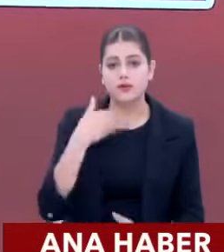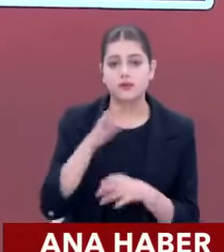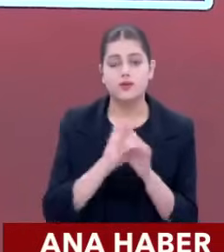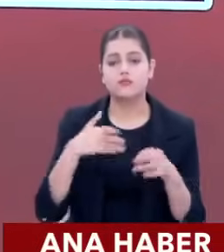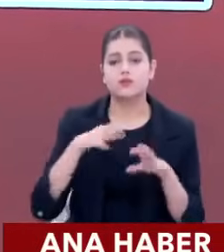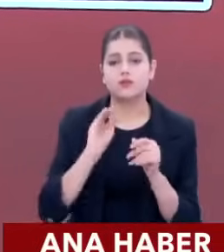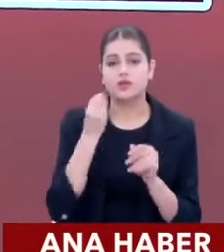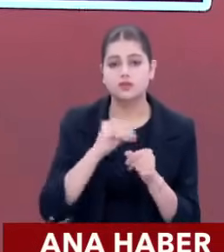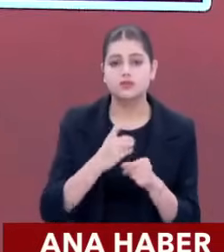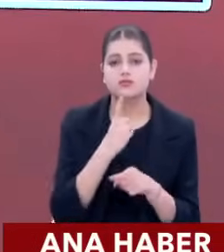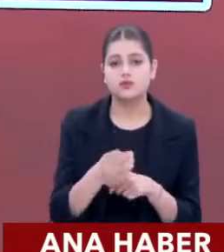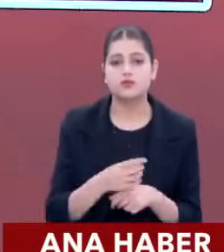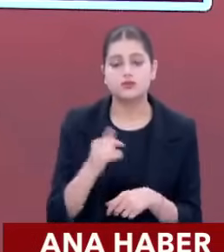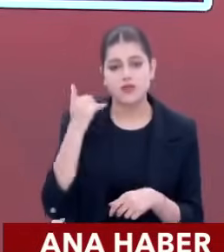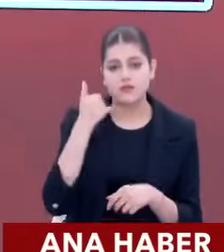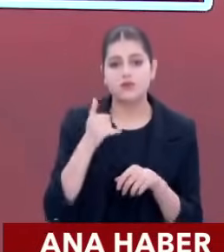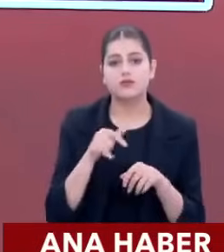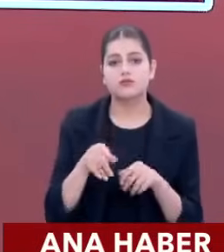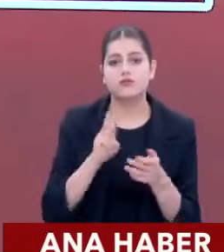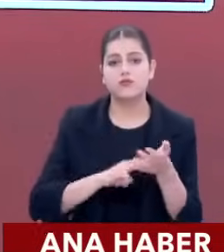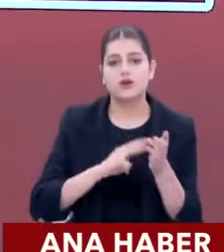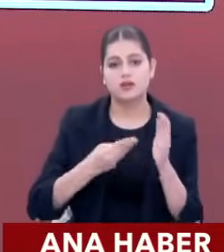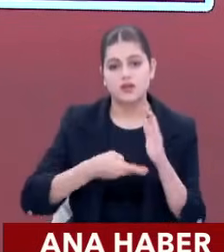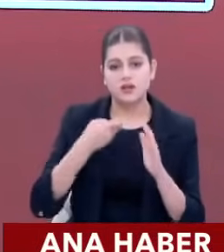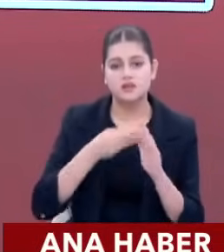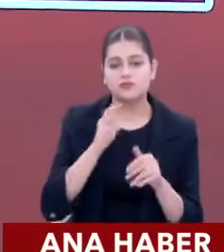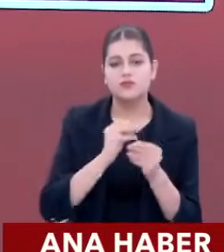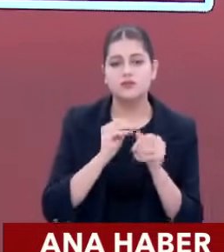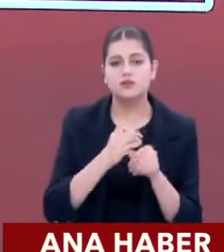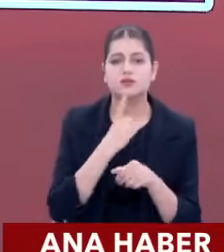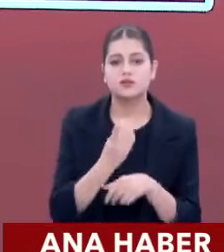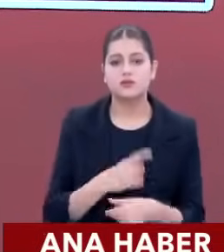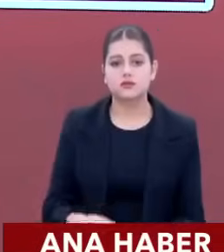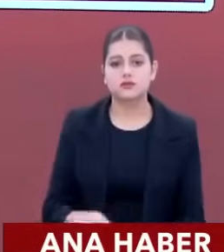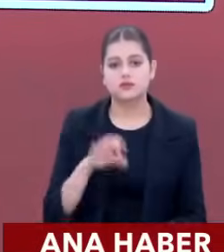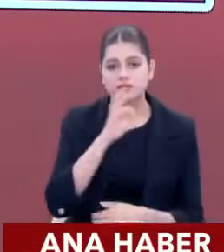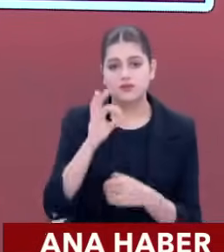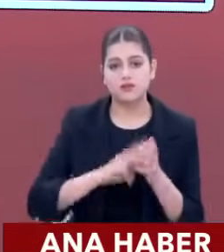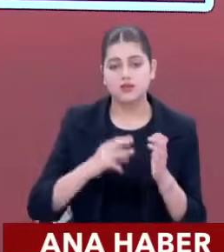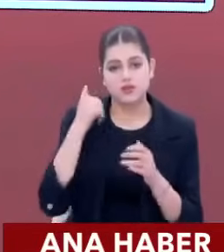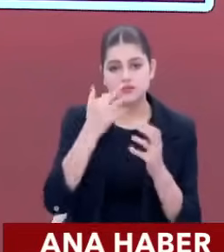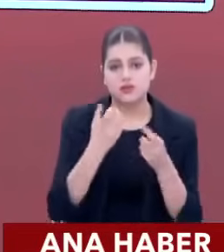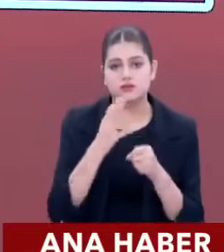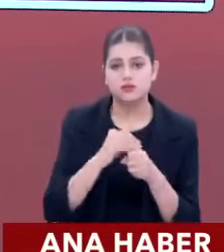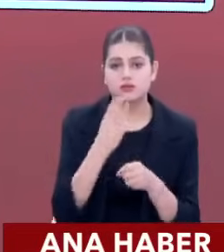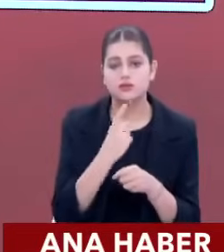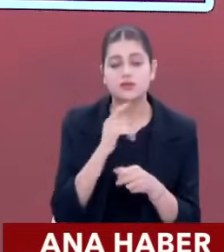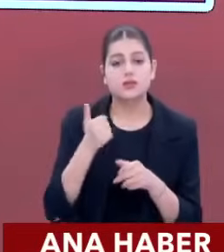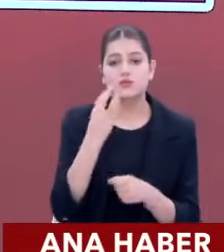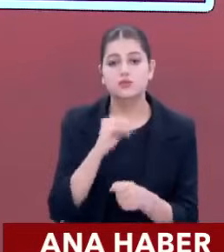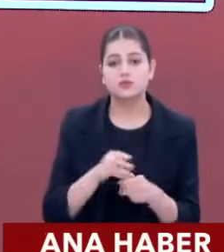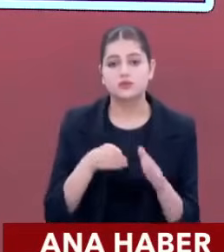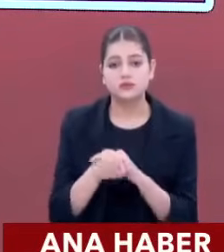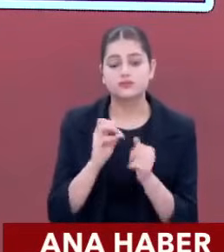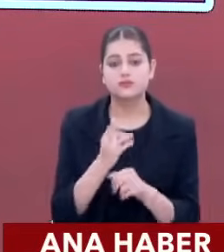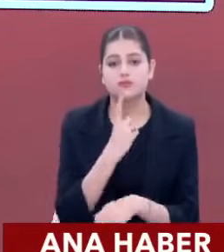gençler şu malumunuz telefondaki şu verginin kaldırılması meselesi şimdi 0 vergide cep telefonu alabilecekler ne zaman bu